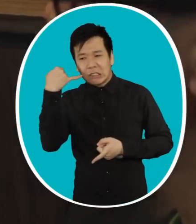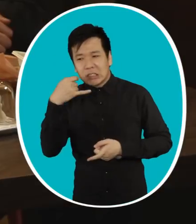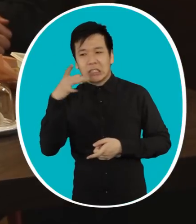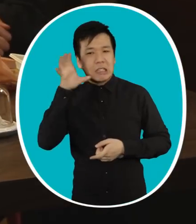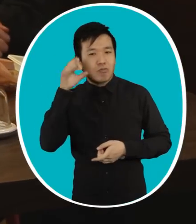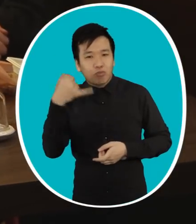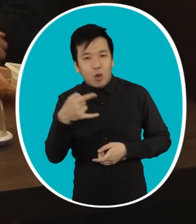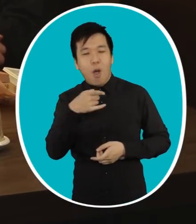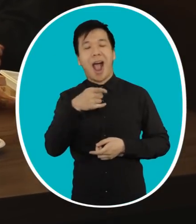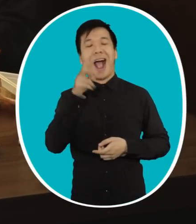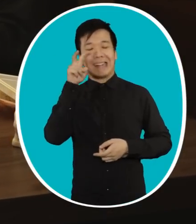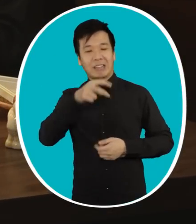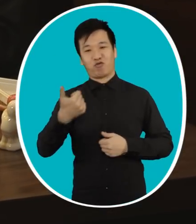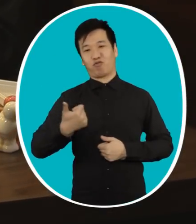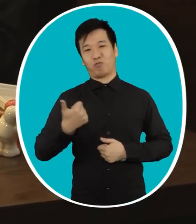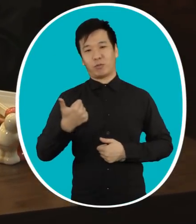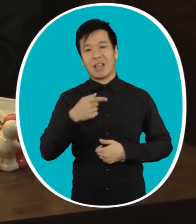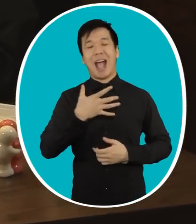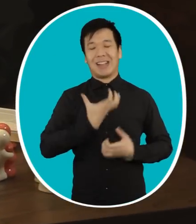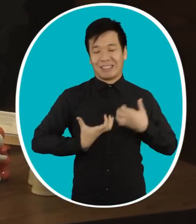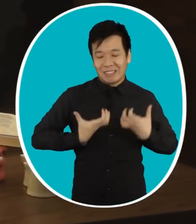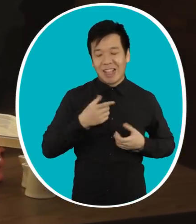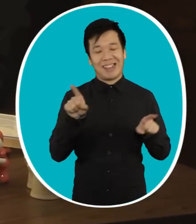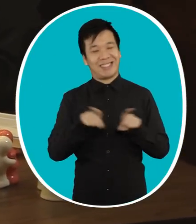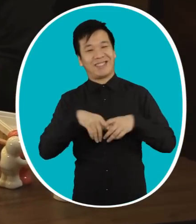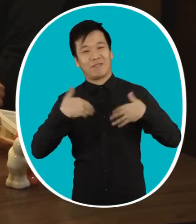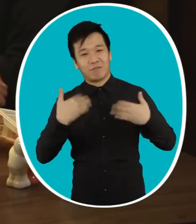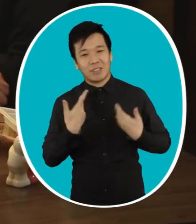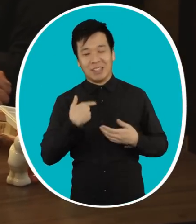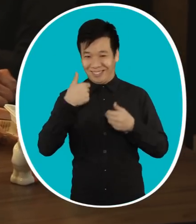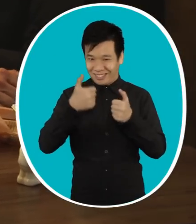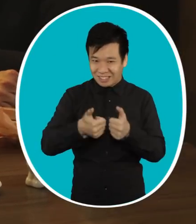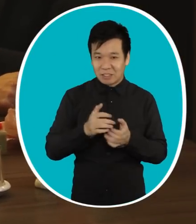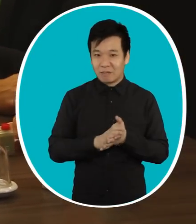話嘅朋友都睇到啦，咁佢就好熱心同我一齊玩咁啊。今日多謝佢，